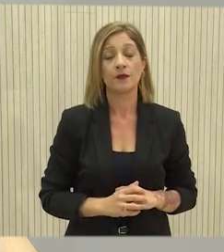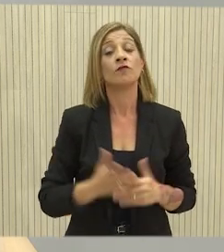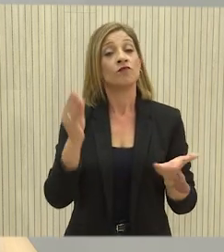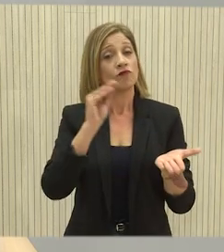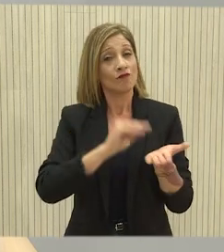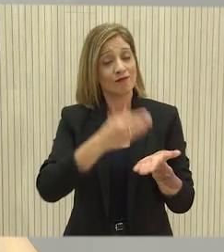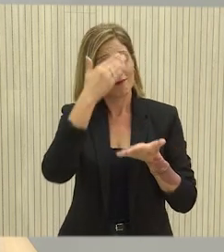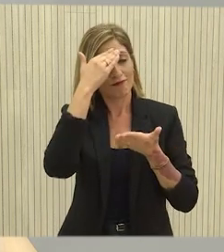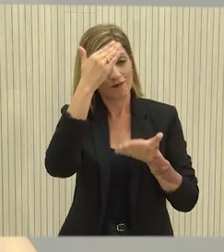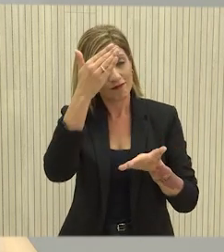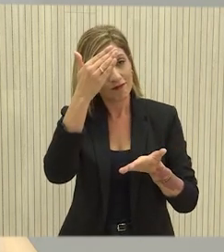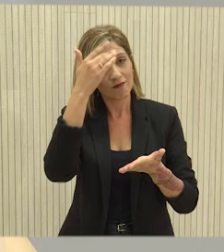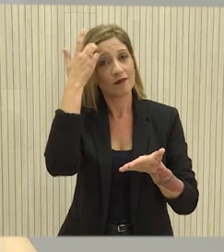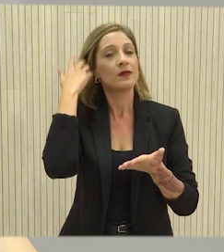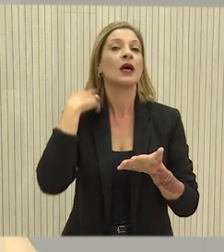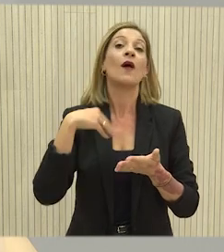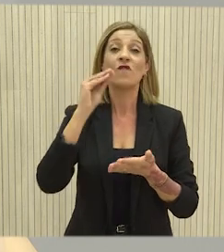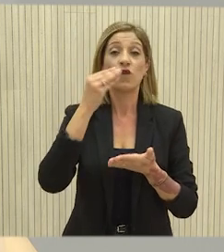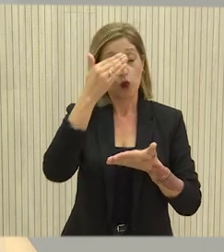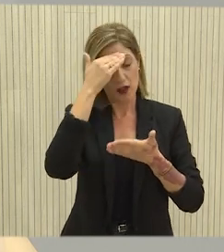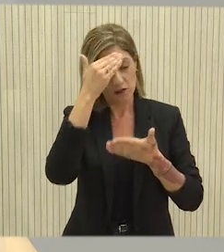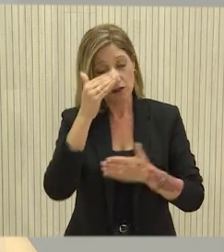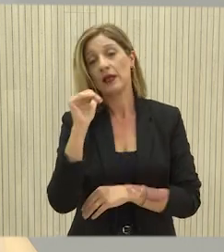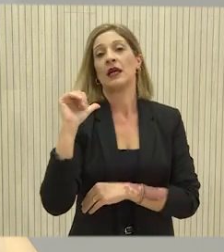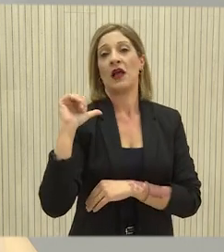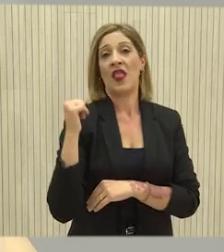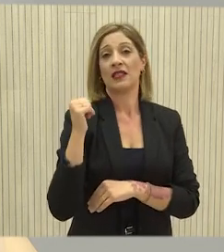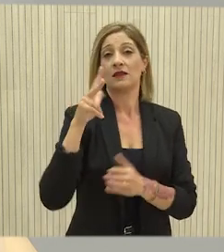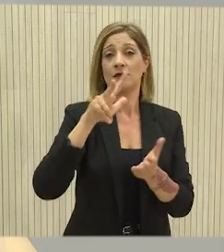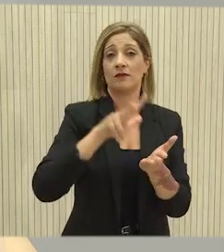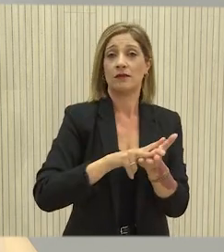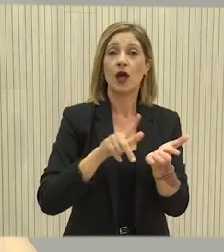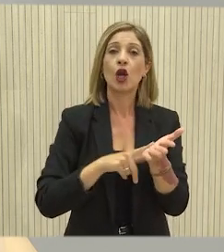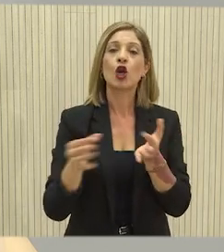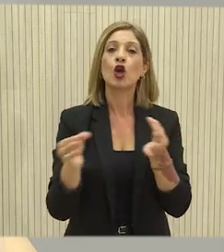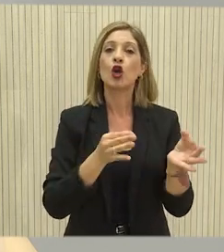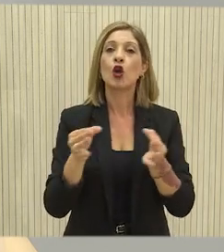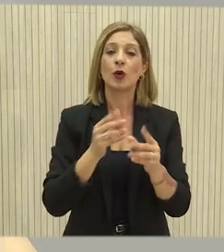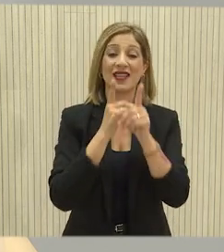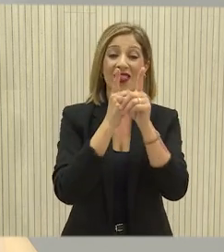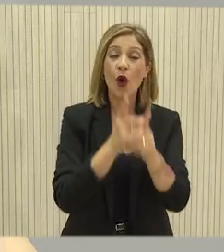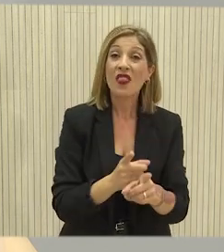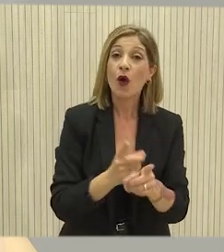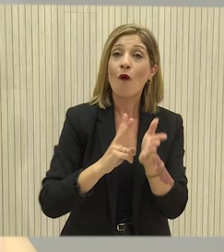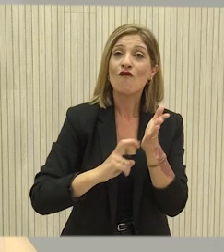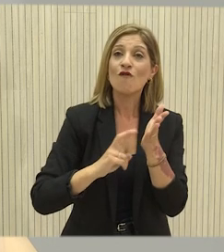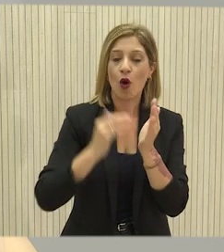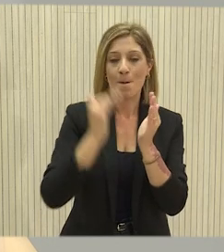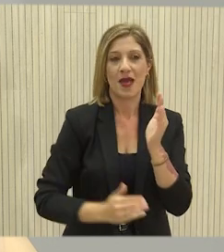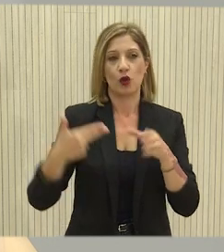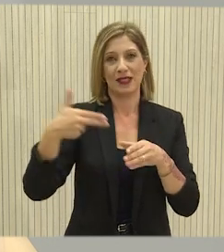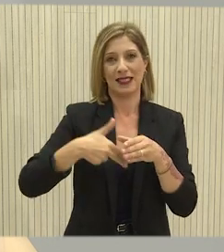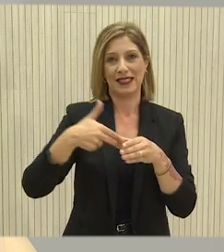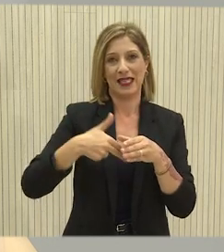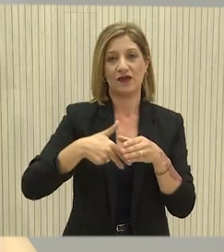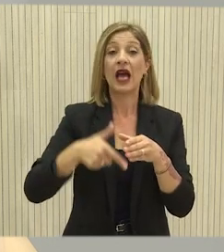Χαιρετίζουμε την ομόφωνη έγκριση από την Βουλή των Αντιπροσώπων χθες του νομοσχεδίου για μείωση των συντελεστών ειδικού φόρου κατανάλωσης στα καύσιμα.